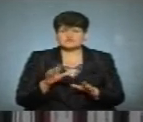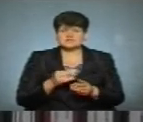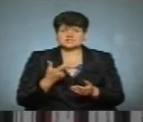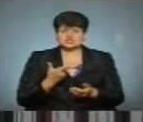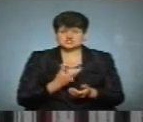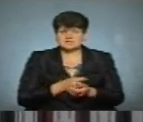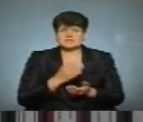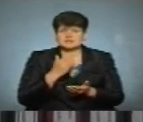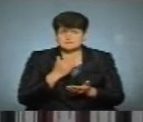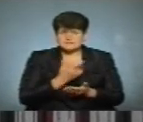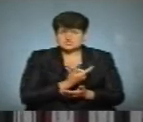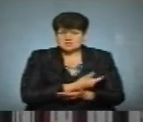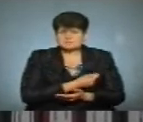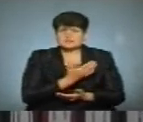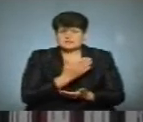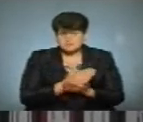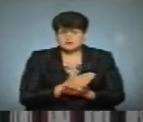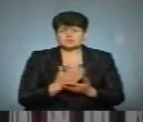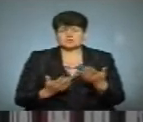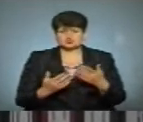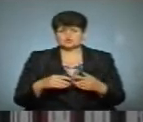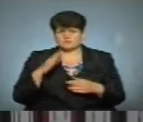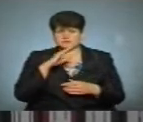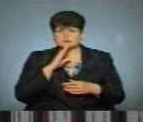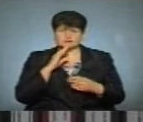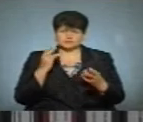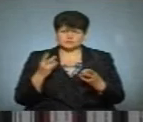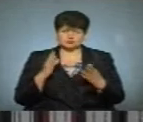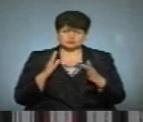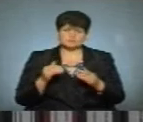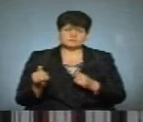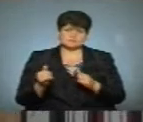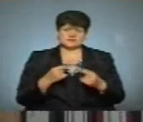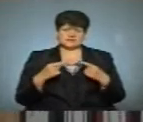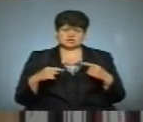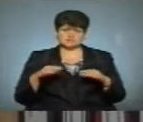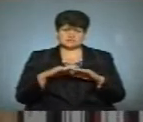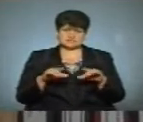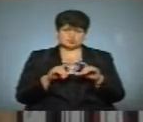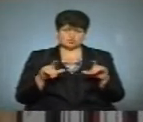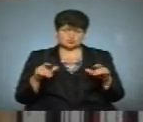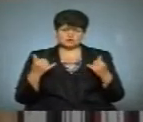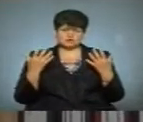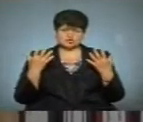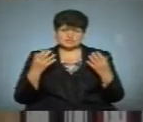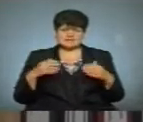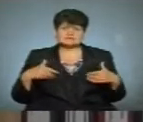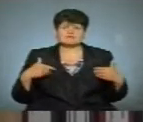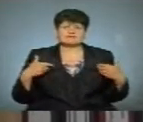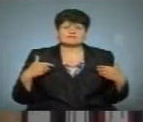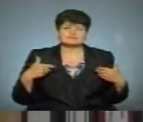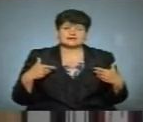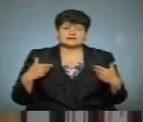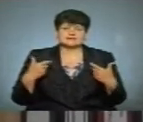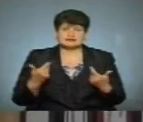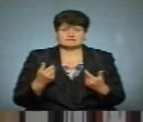мають. Звичайно, якщо батькам буде необхідність, ми будемо їх забезпечити іншими садочками. На сьогоднішній день звертань від батьків